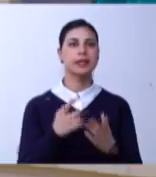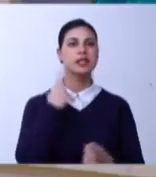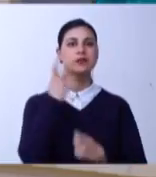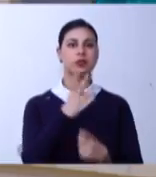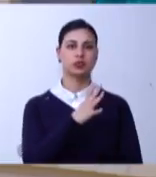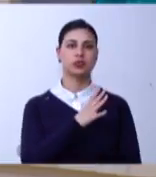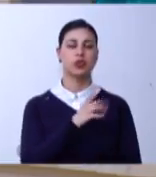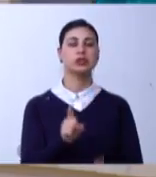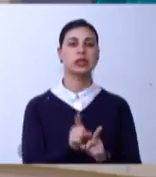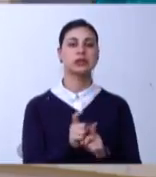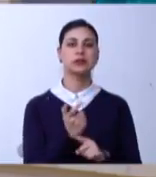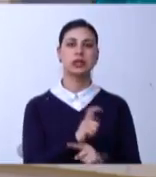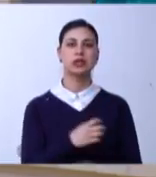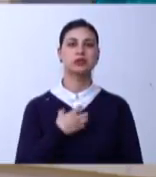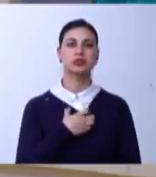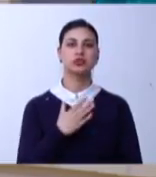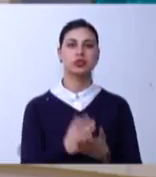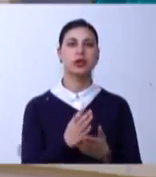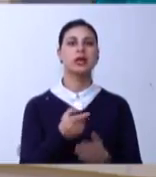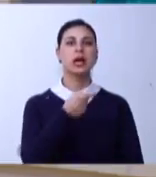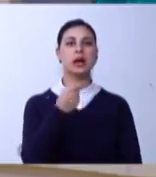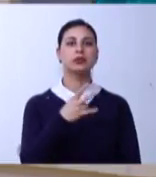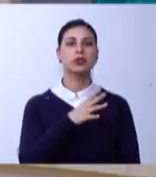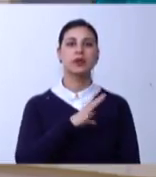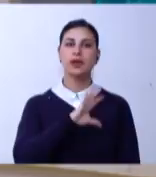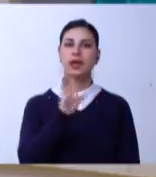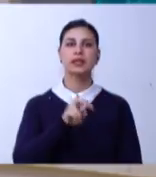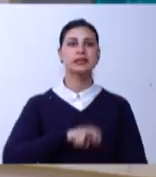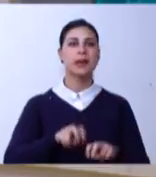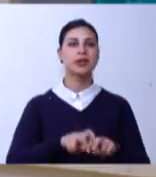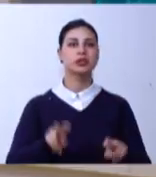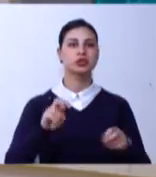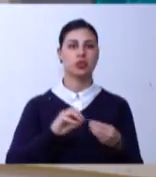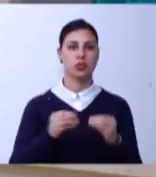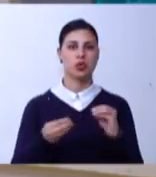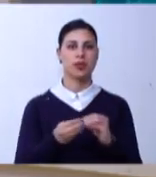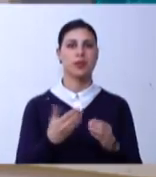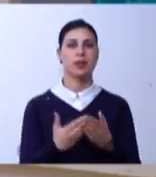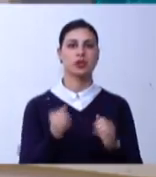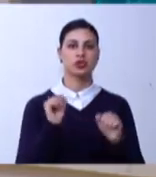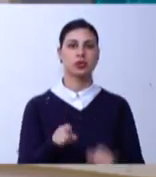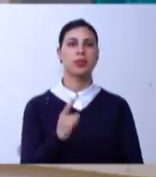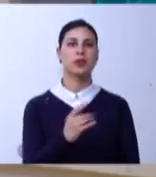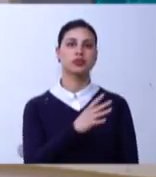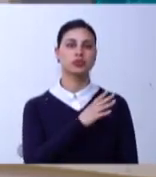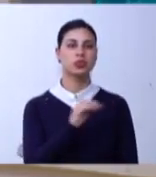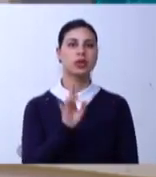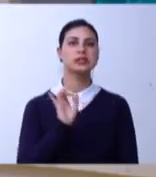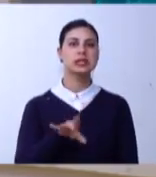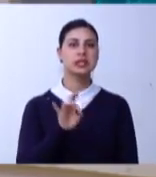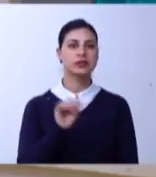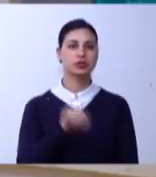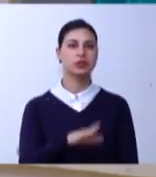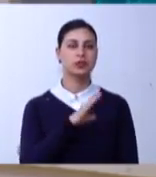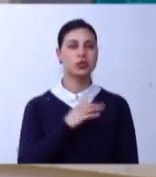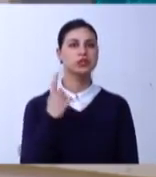მდგომარეობას. ასევე ძალიან მნიშვნელოვანია გამორიცხული იყოს ყველანაირი სამედიცინო პრობლემა. ანუ ხო არ გურის გარკვეულ ტკივილს,